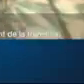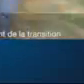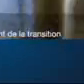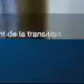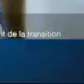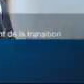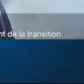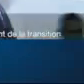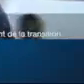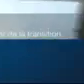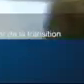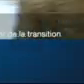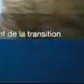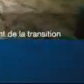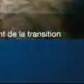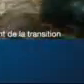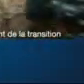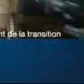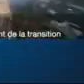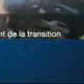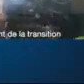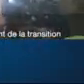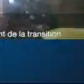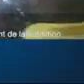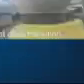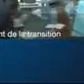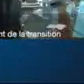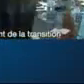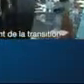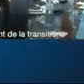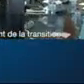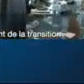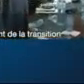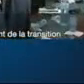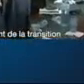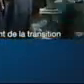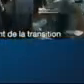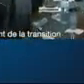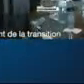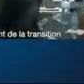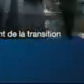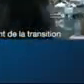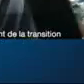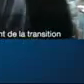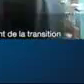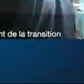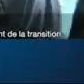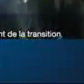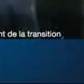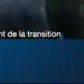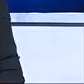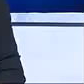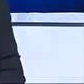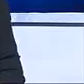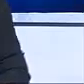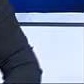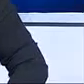désignation de cet ancien ministre des Affaires étrangères intervient quelques heures après la signature officielle de la charte de